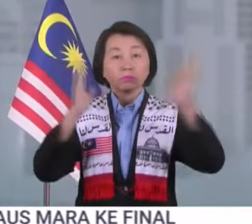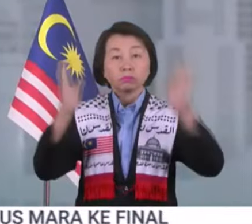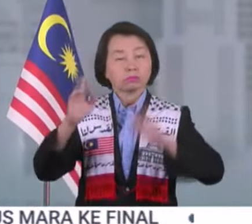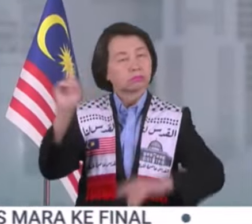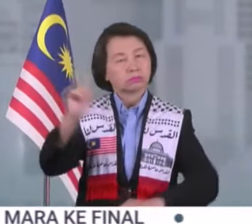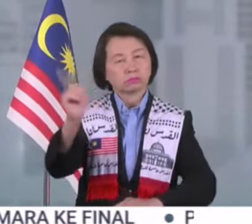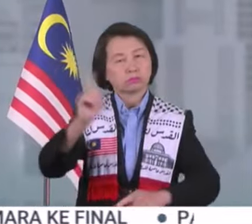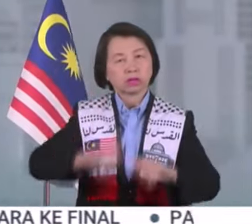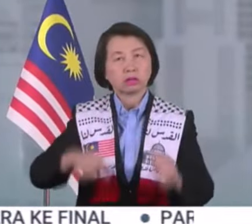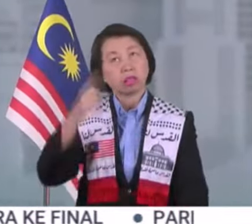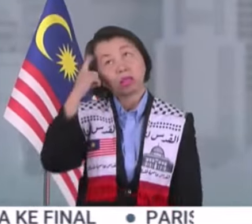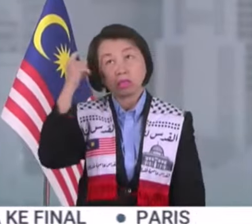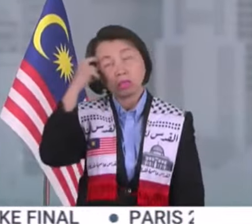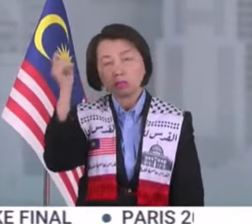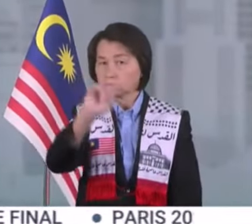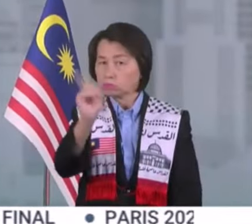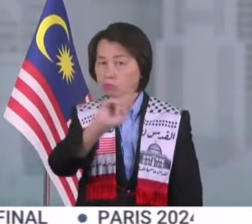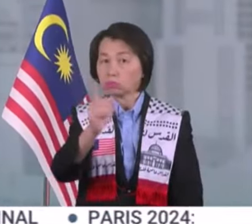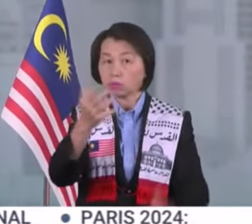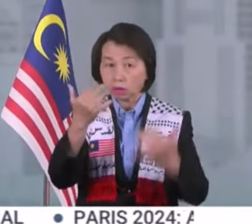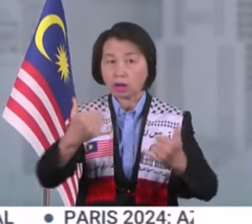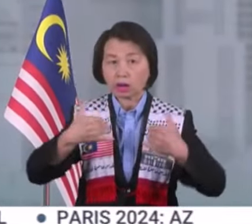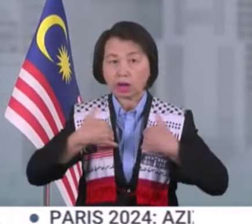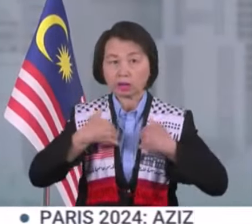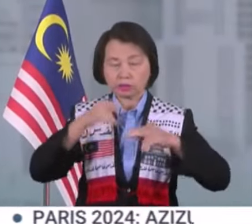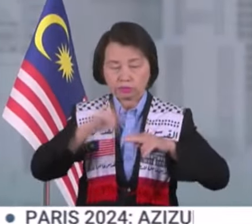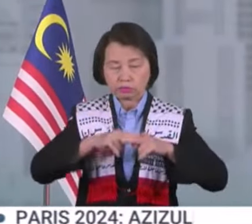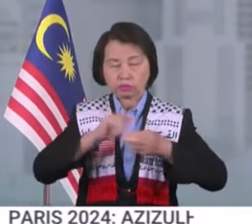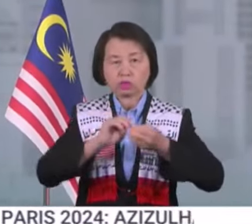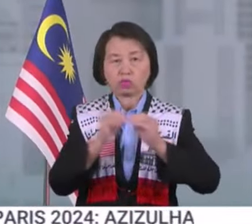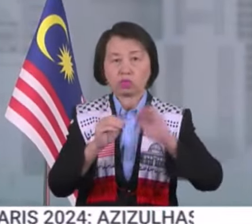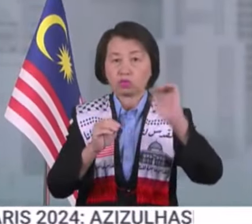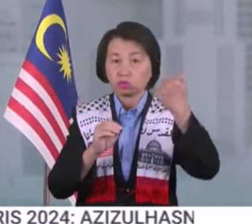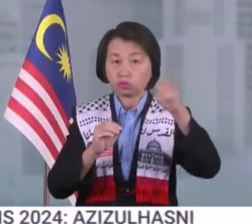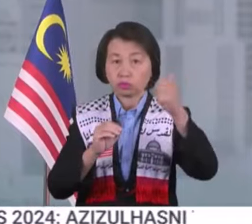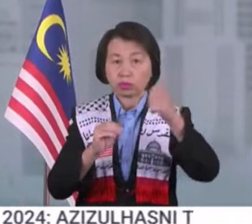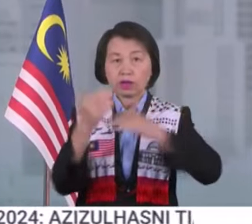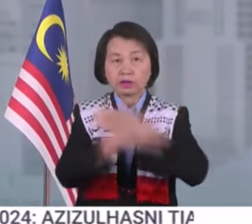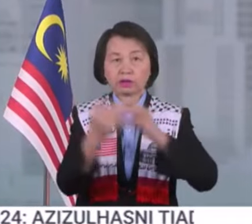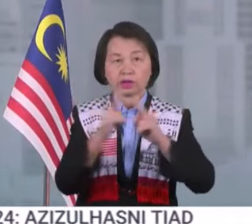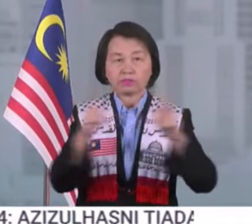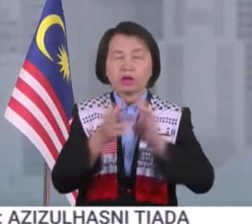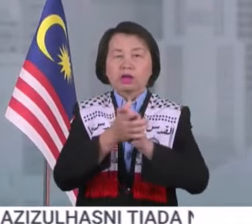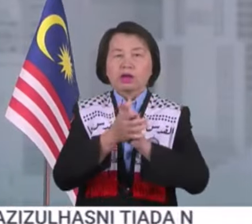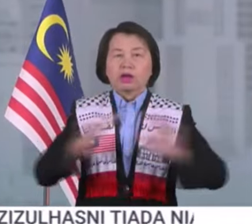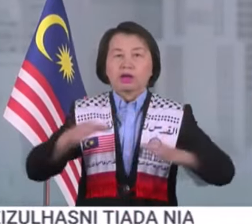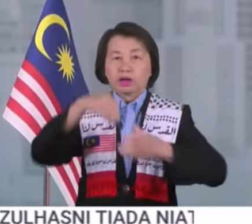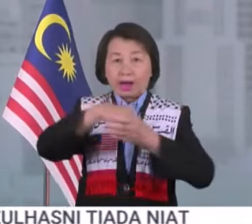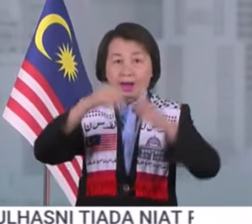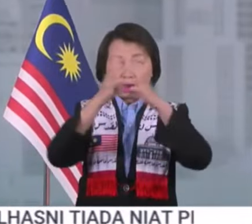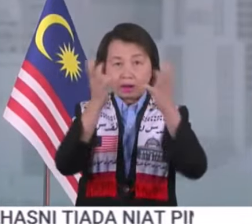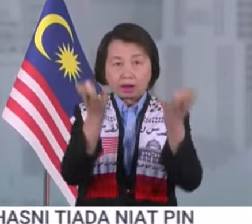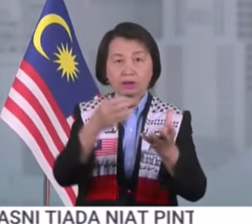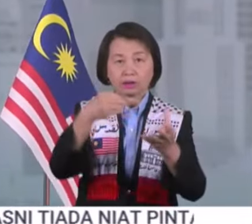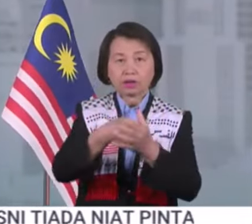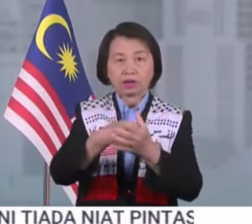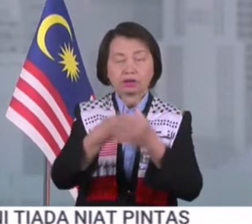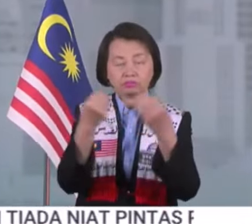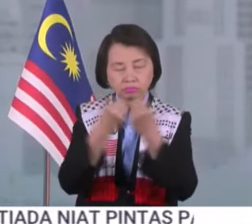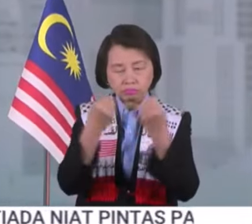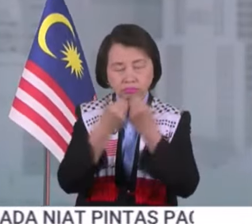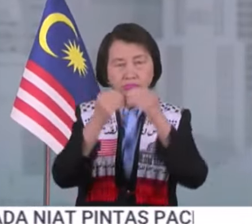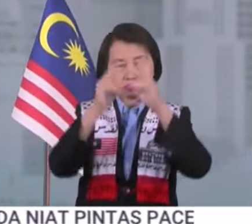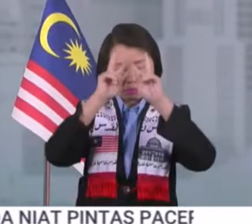Malaysia tidak boleh leka walaupun ketika ini berada di kedudukan ke-10 negara paling selamat di dunia dalam Indeks Keamanan